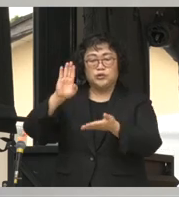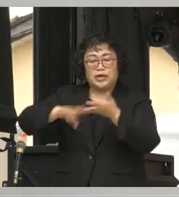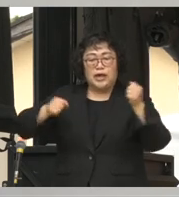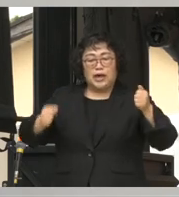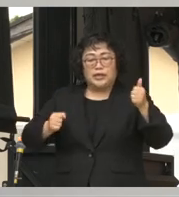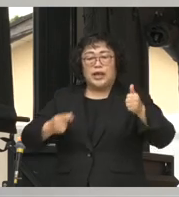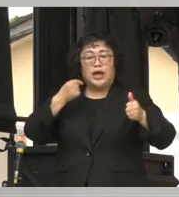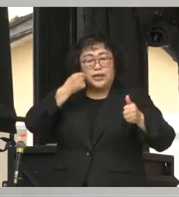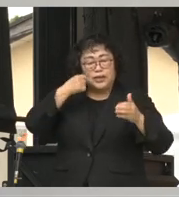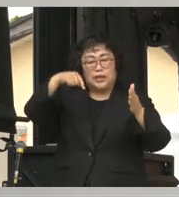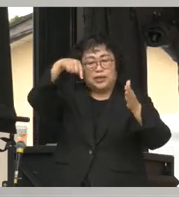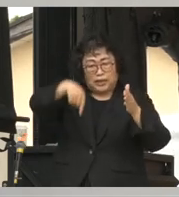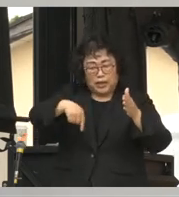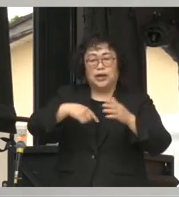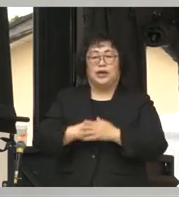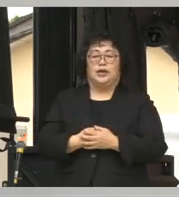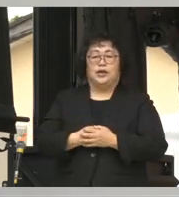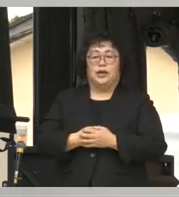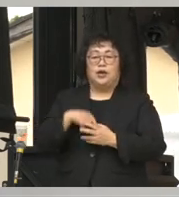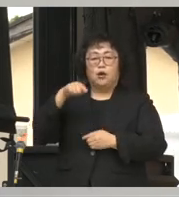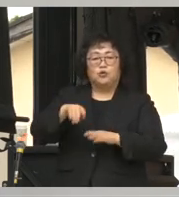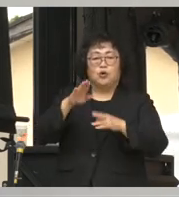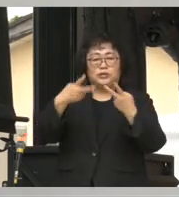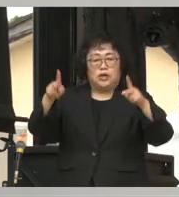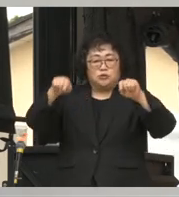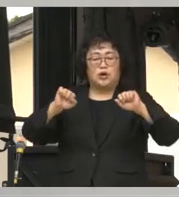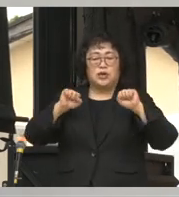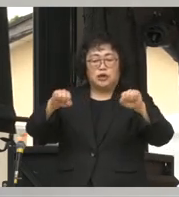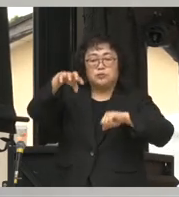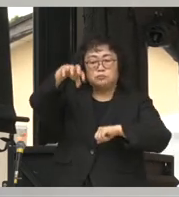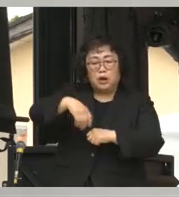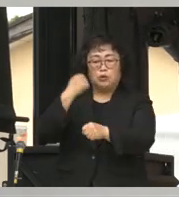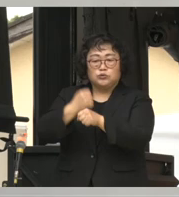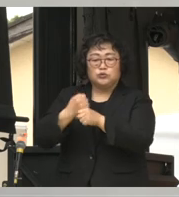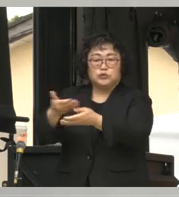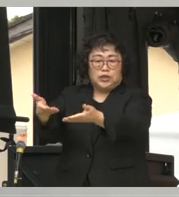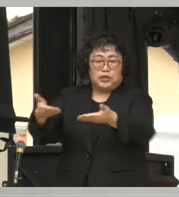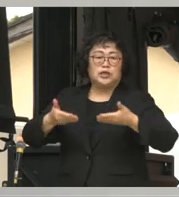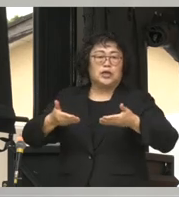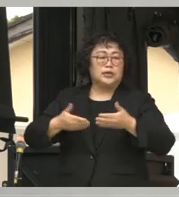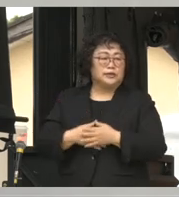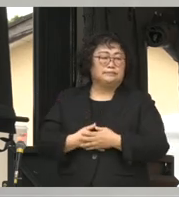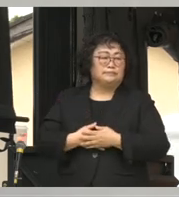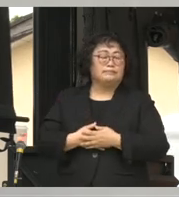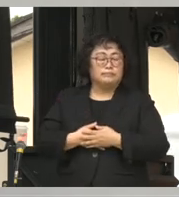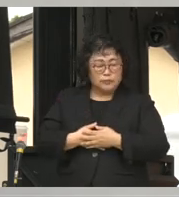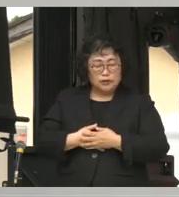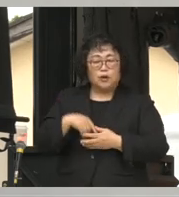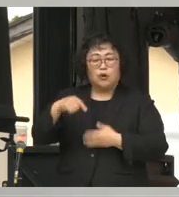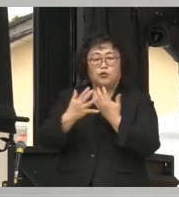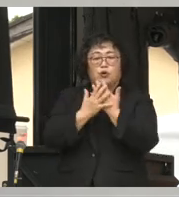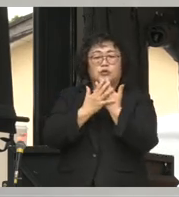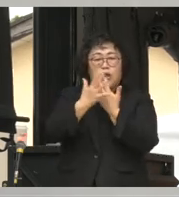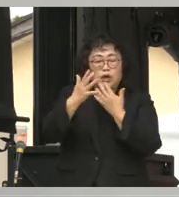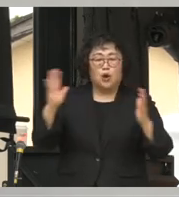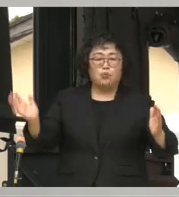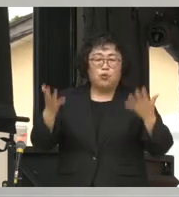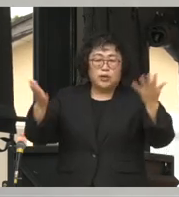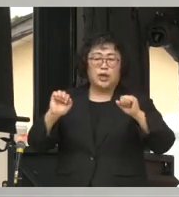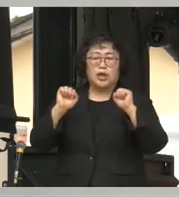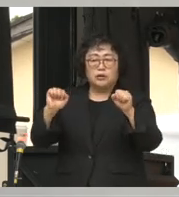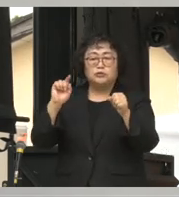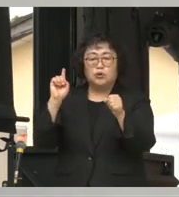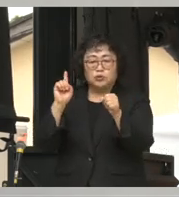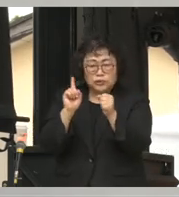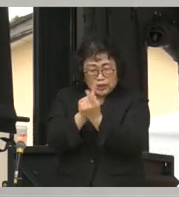ないという中において、このようなセレモニーの場を作っていただき、今大会を盛り上げていただいてい